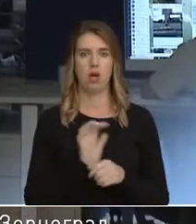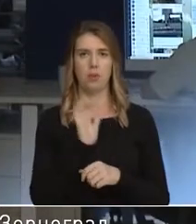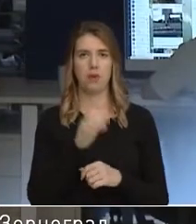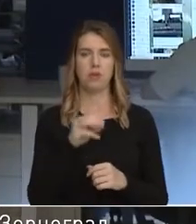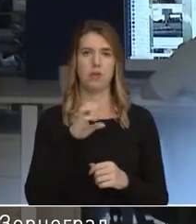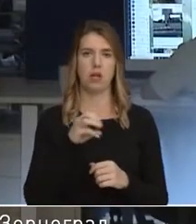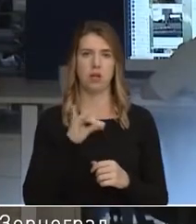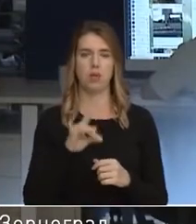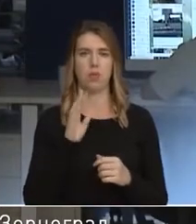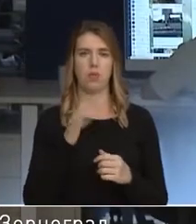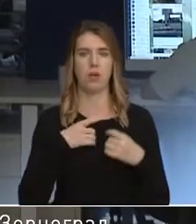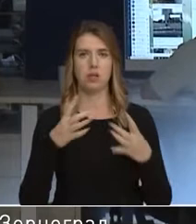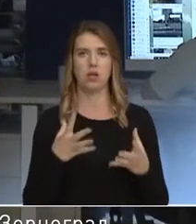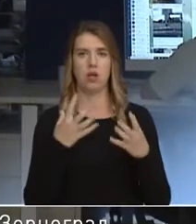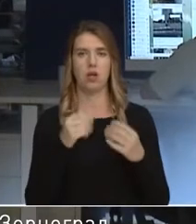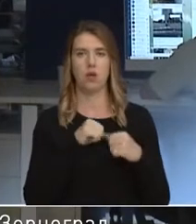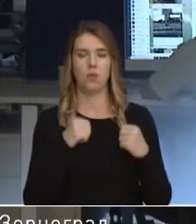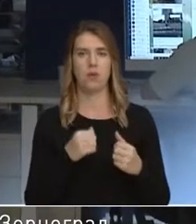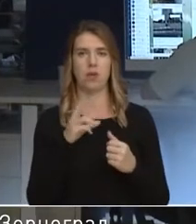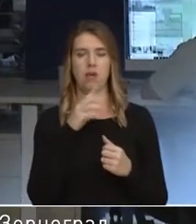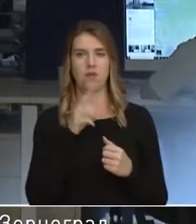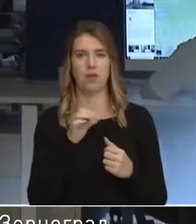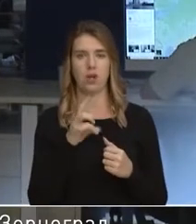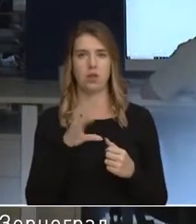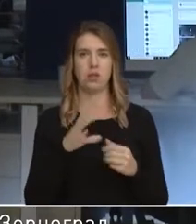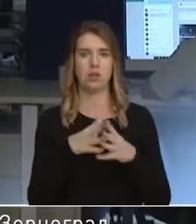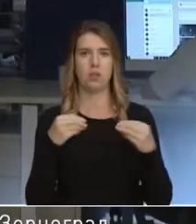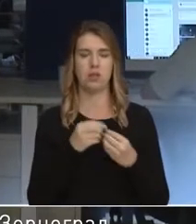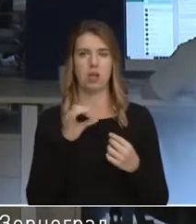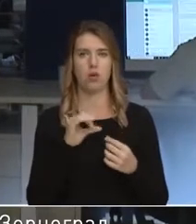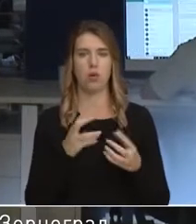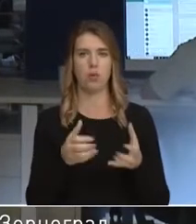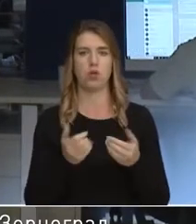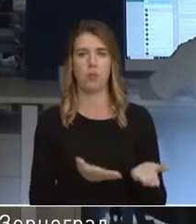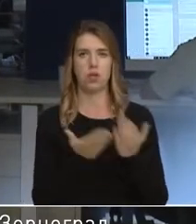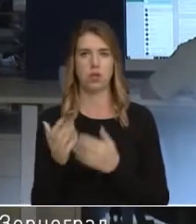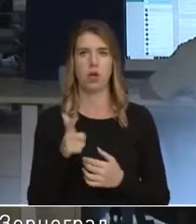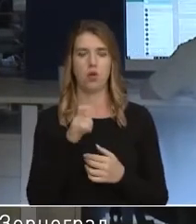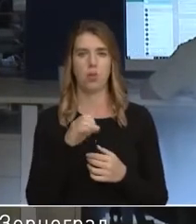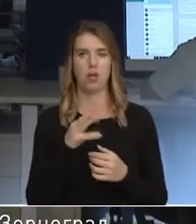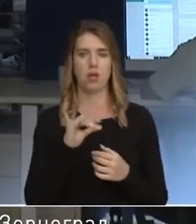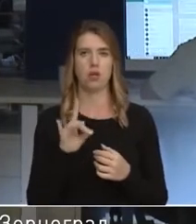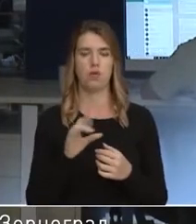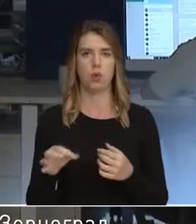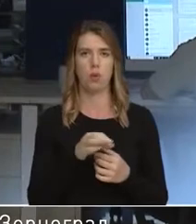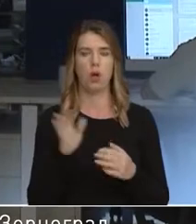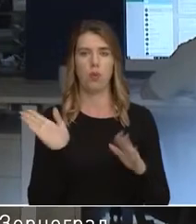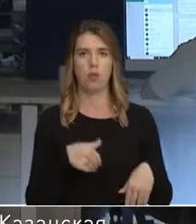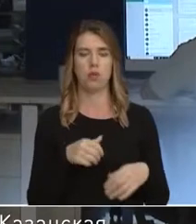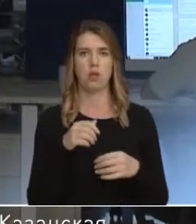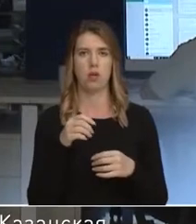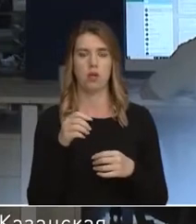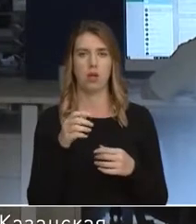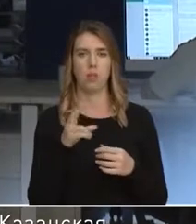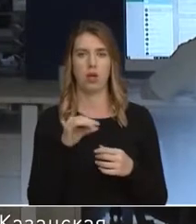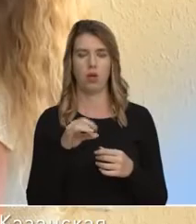Отправиться в театр в преддверии праздника любви и верности. Две семьи из региона получили приглашение губернатора Ростовской области после